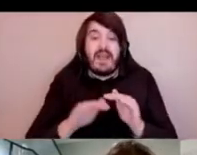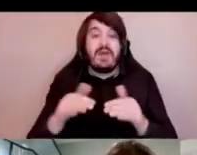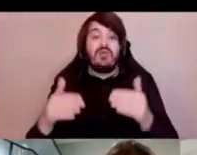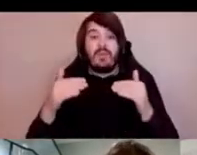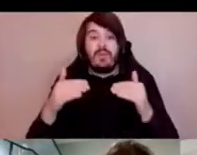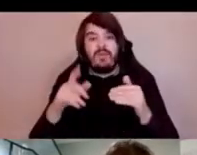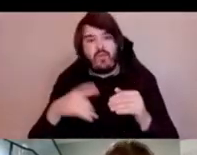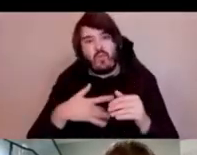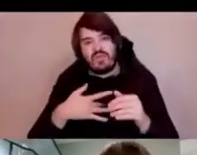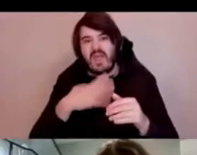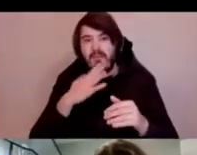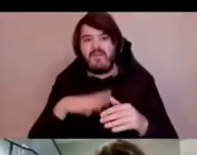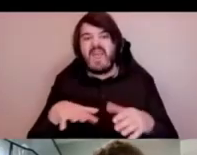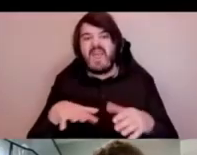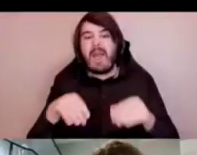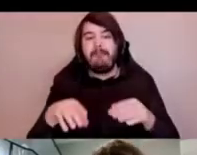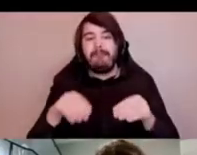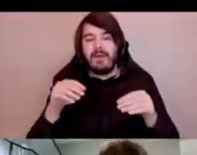mauvaises herbes,